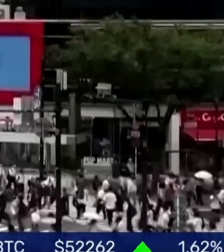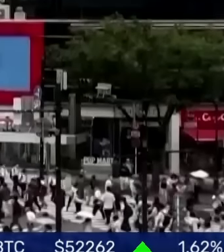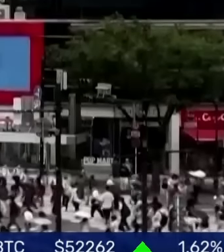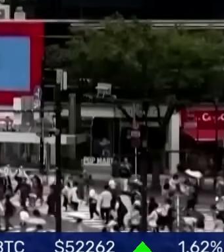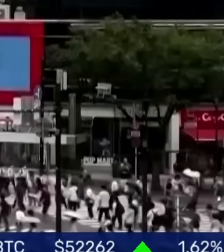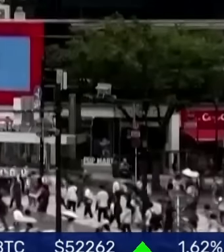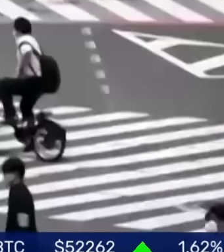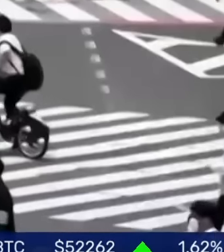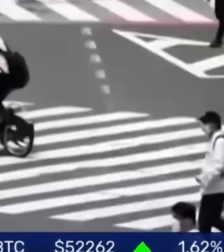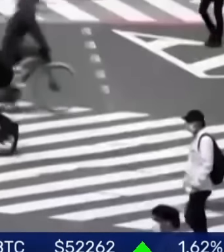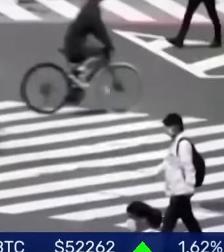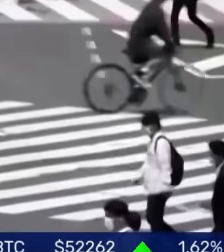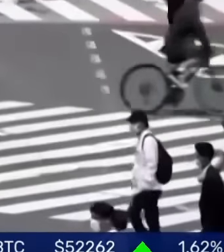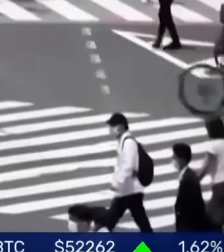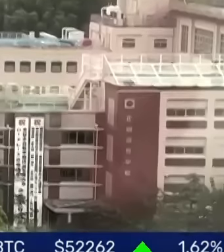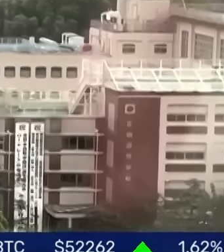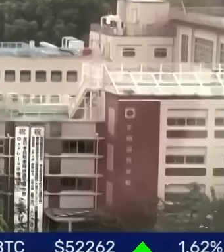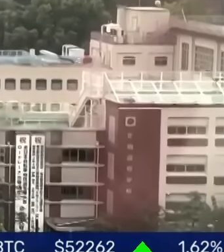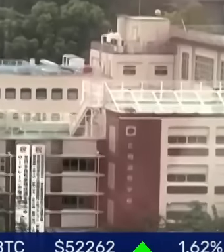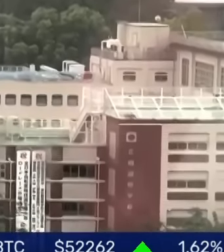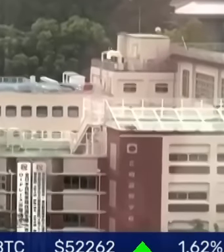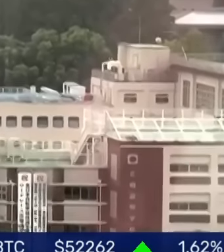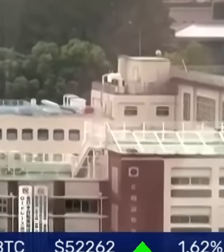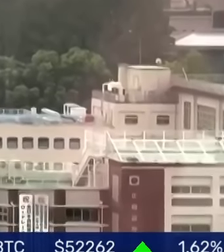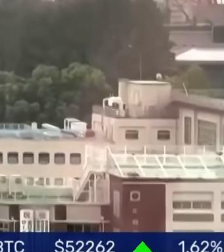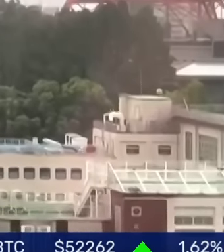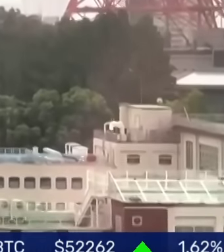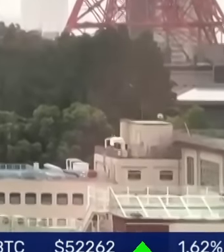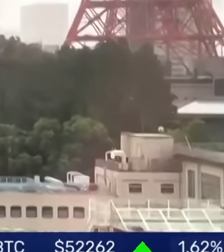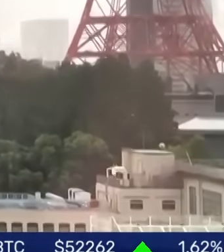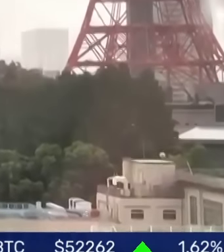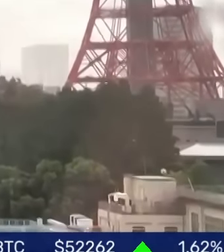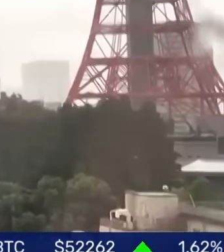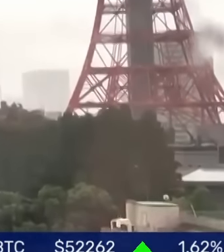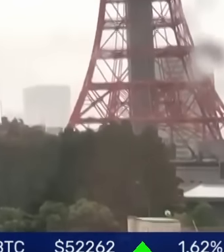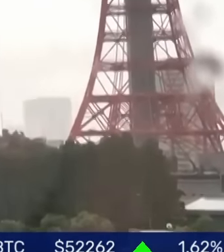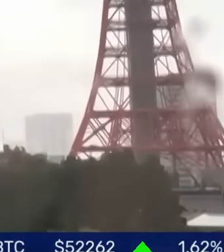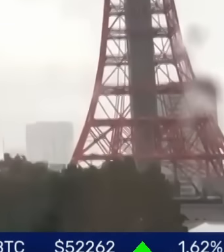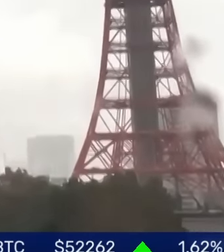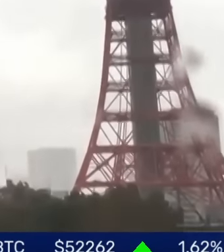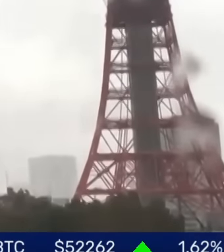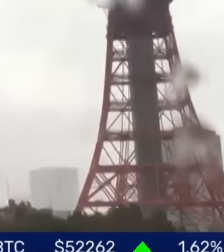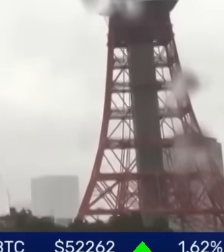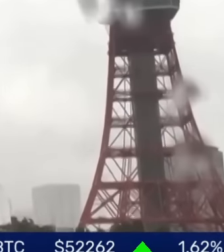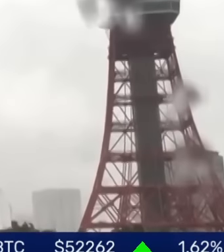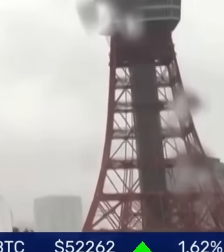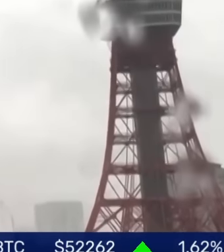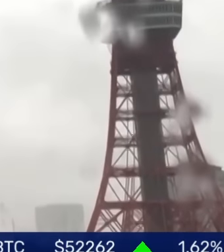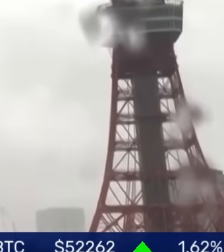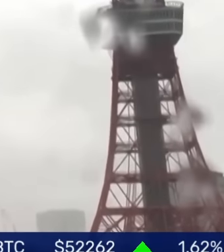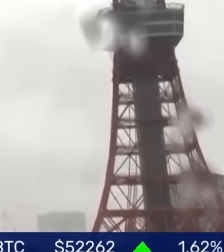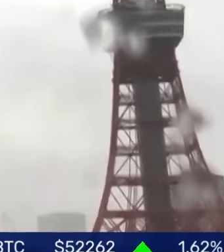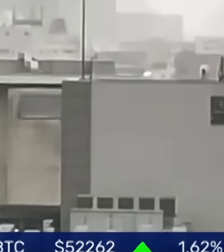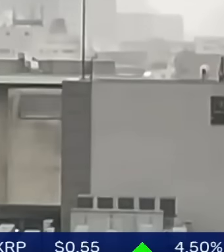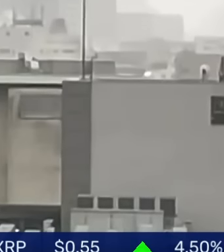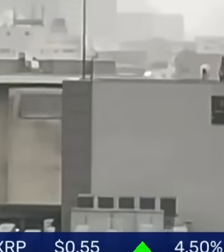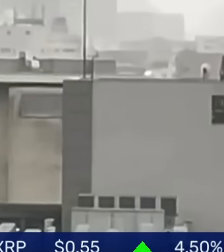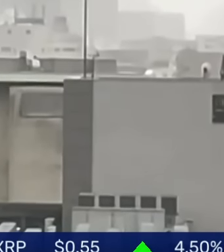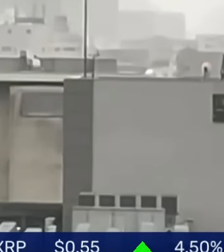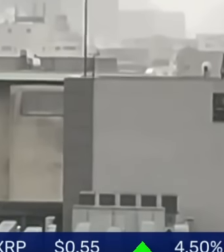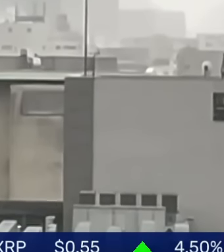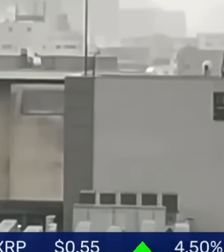засгийн хямрал тохиож байна гэж эдийн засагчид үздэг. Тиймээс Япон улсыг эдийн засгийн хямралд орлоо хэмээн зарим мэрэгжлтнүүд хэдийн дүгнэлт эхэлсэн байна.